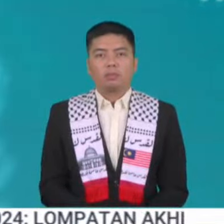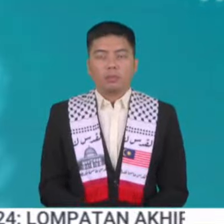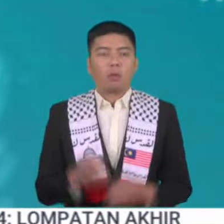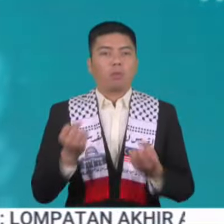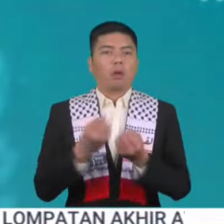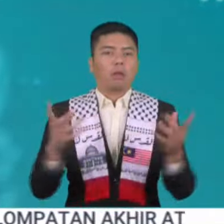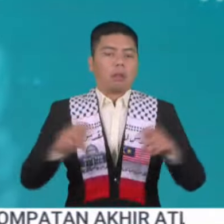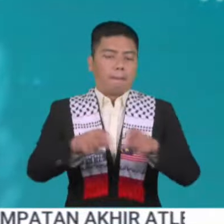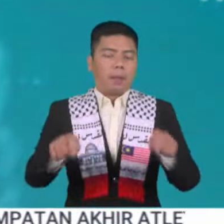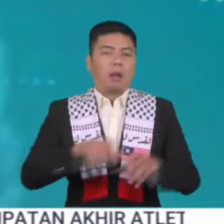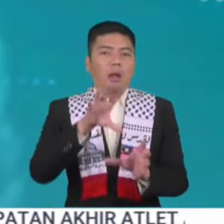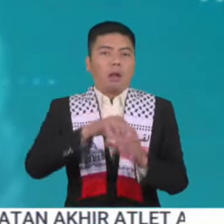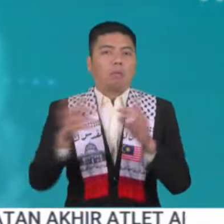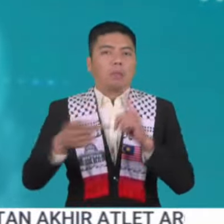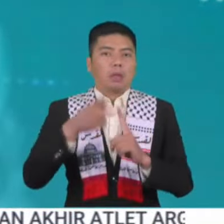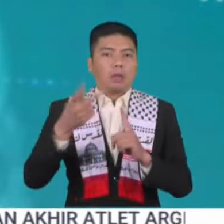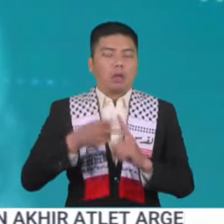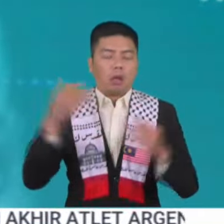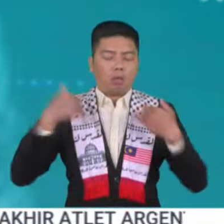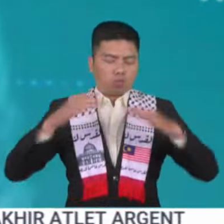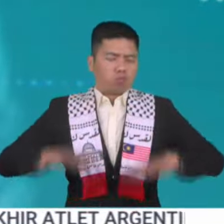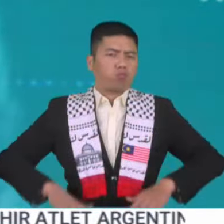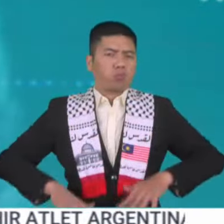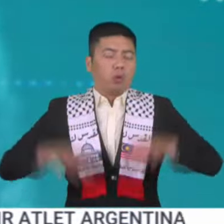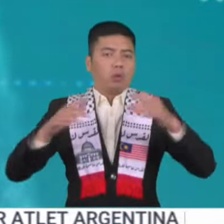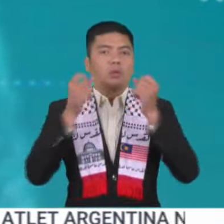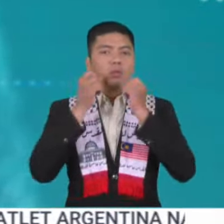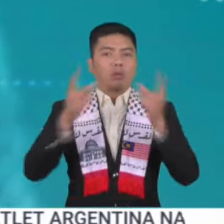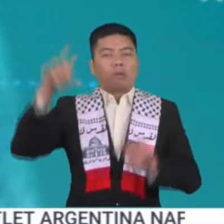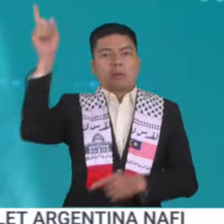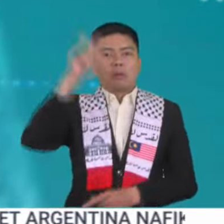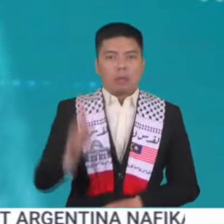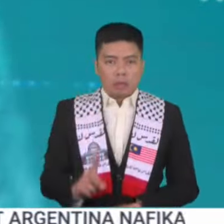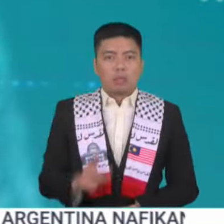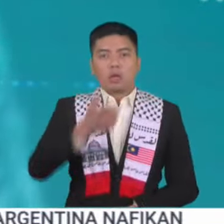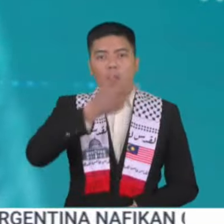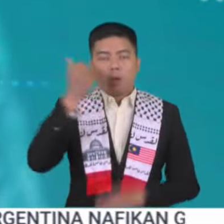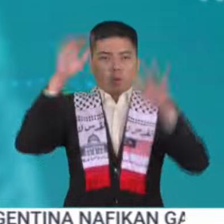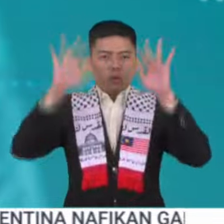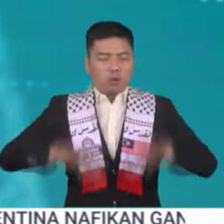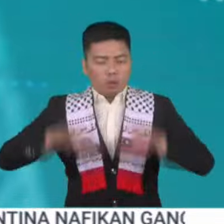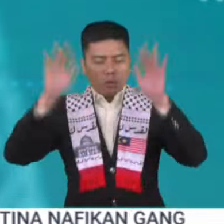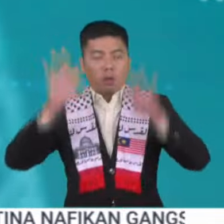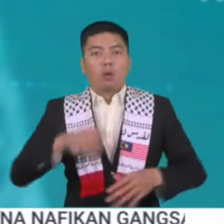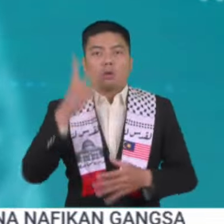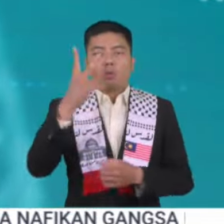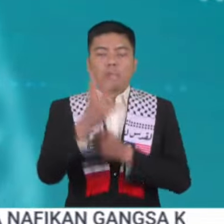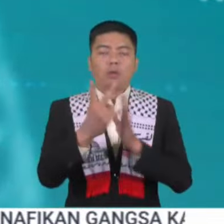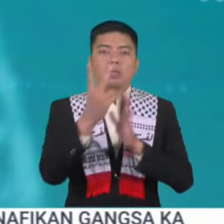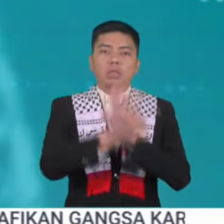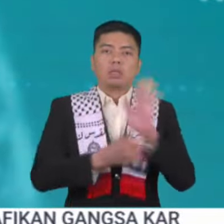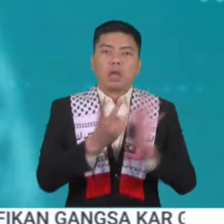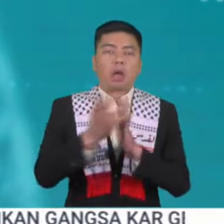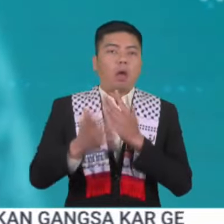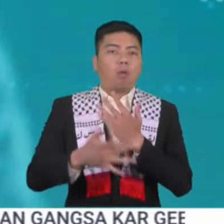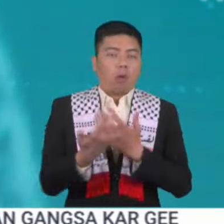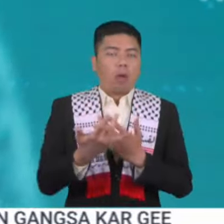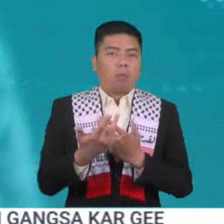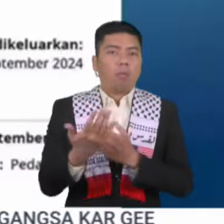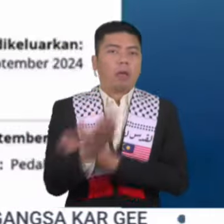Beberapa kawasan sekitar Pulau Pinang mengalami banjir kilat. Ia berikutan hujan lebat dan ribut petir hampir 2 jam awal pagi tadi.